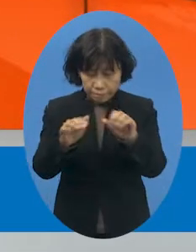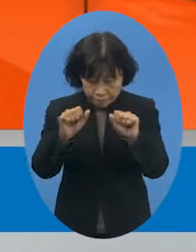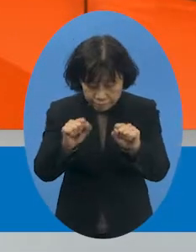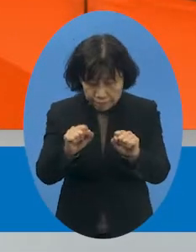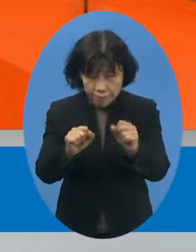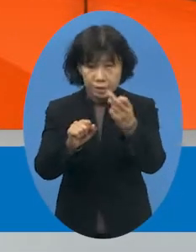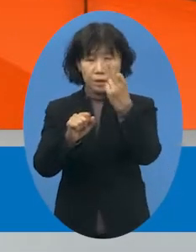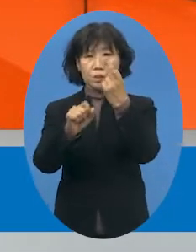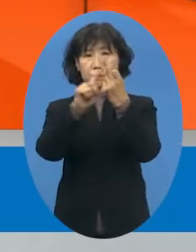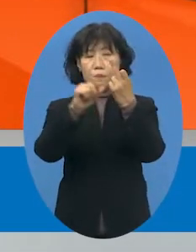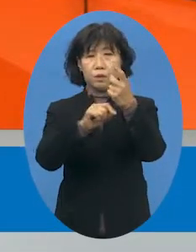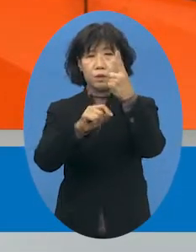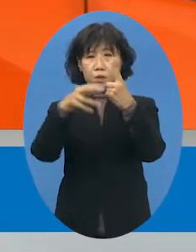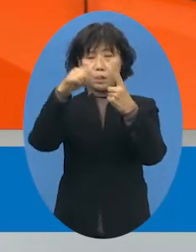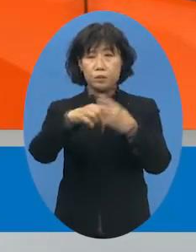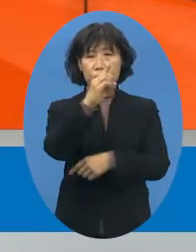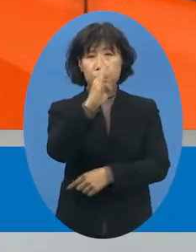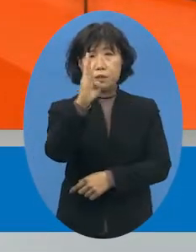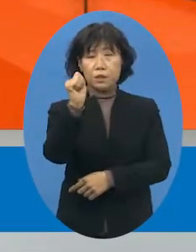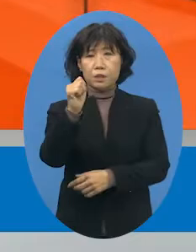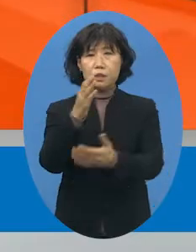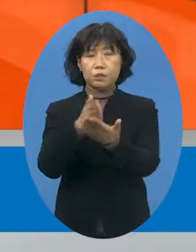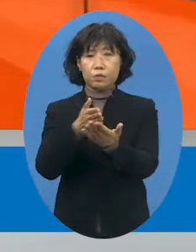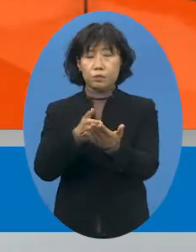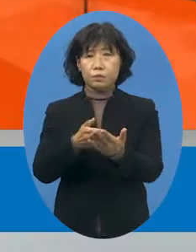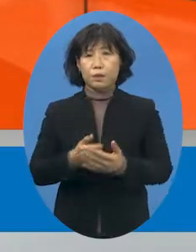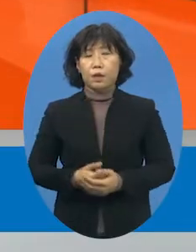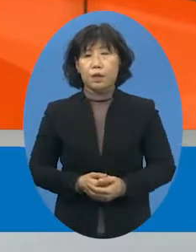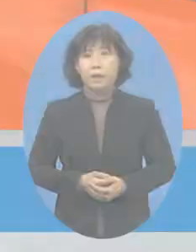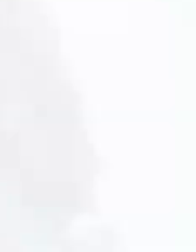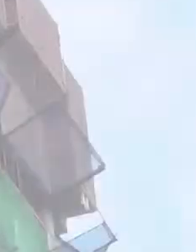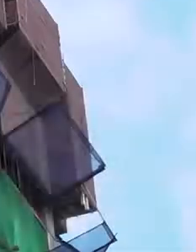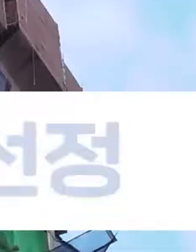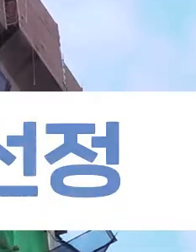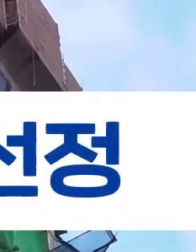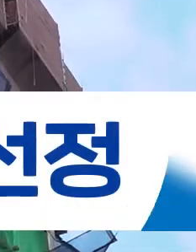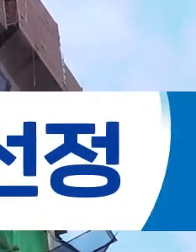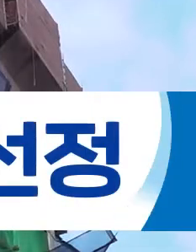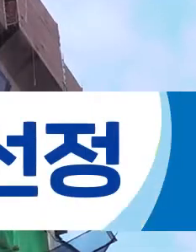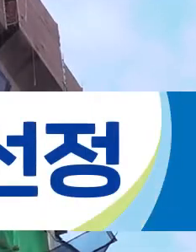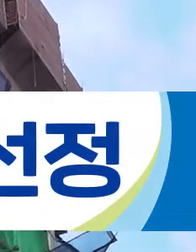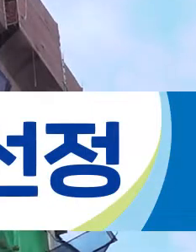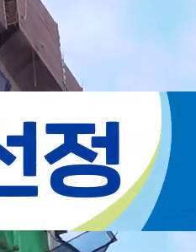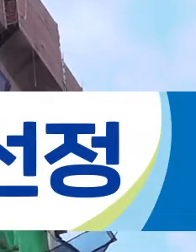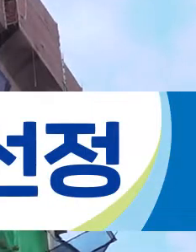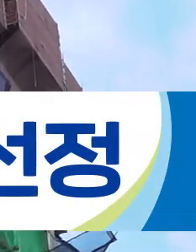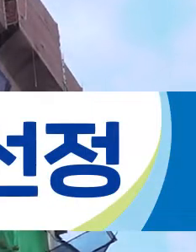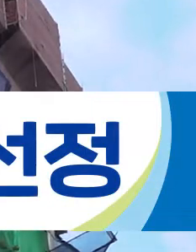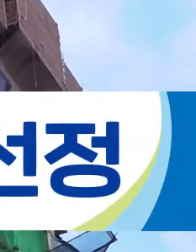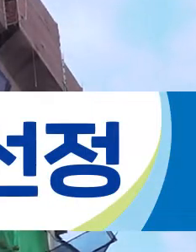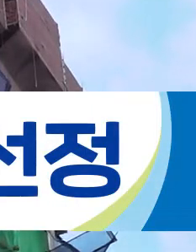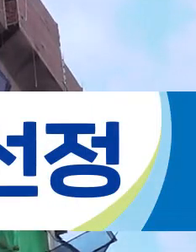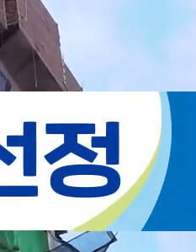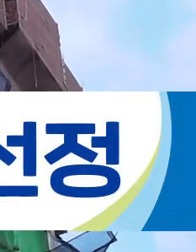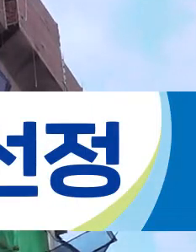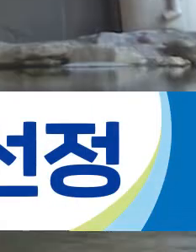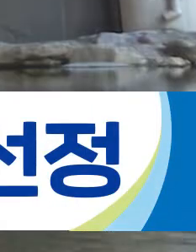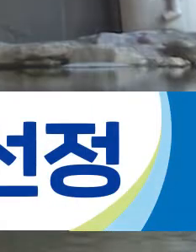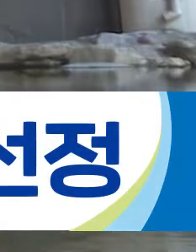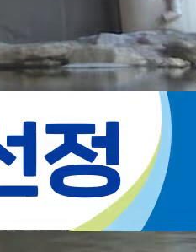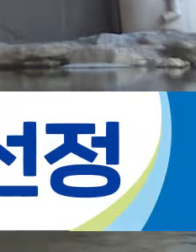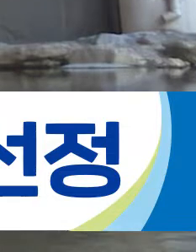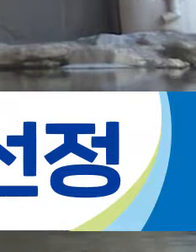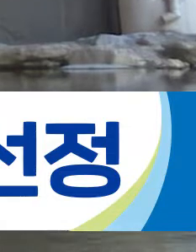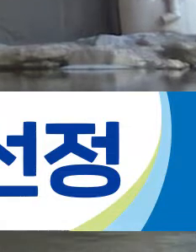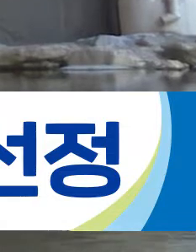여러분 안녕하십니까 12월 첫째 주 dbs 주된 웃습니다 국가안전 대 진단 추진 결과 동대문구 가